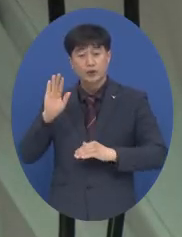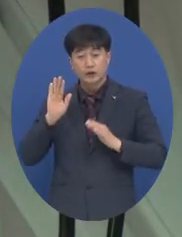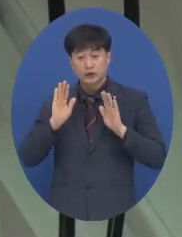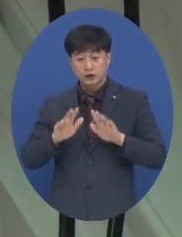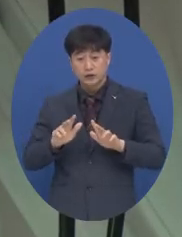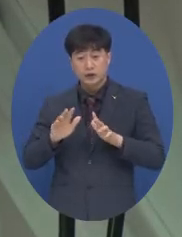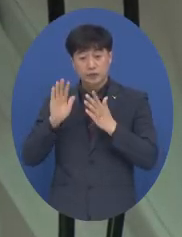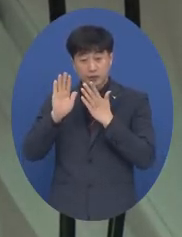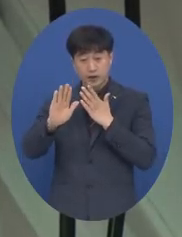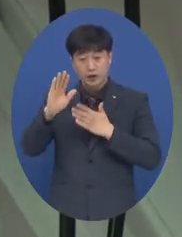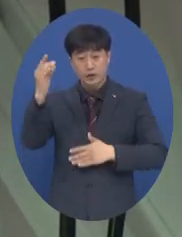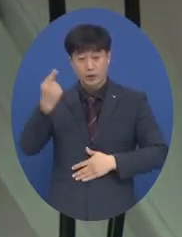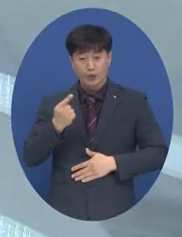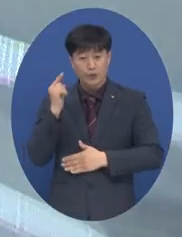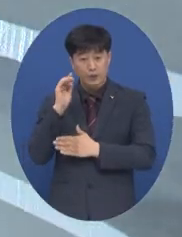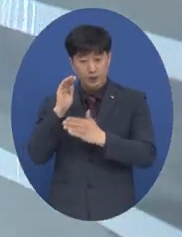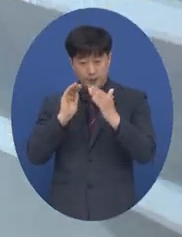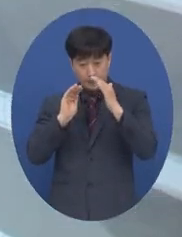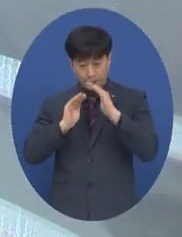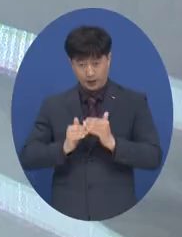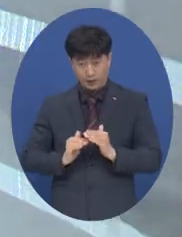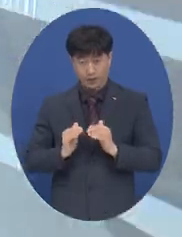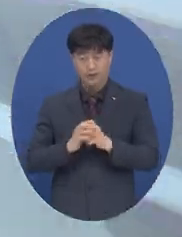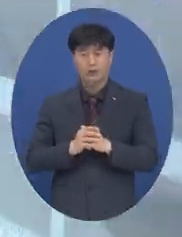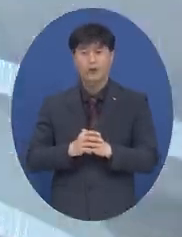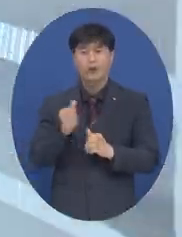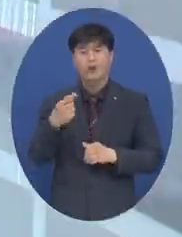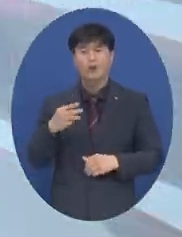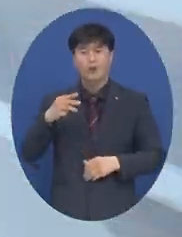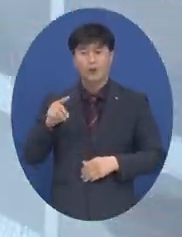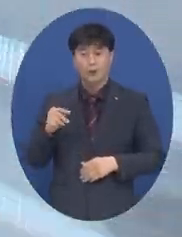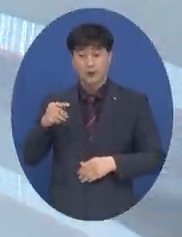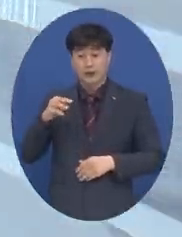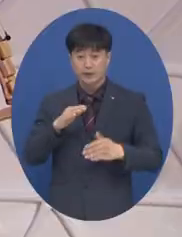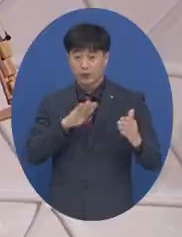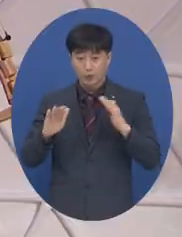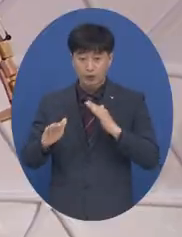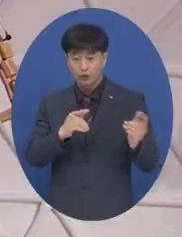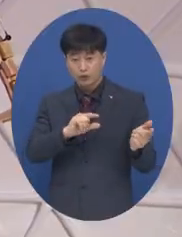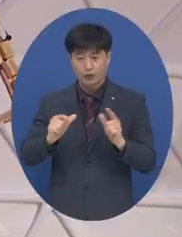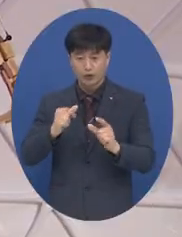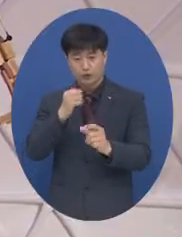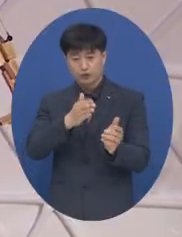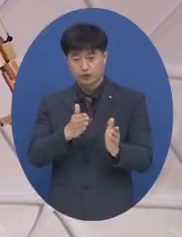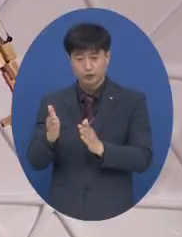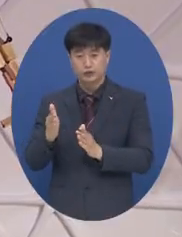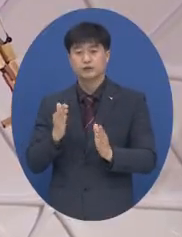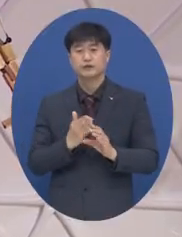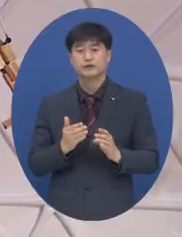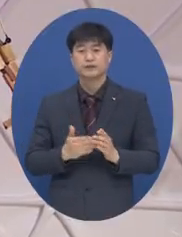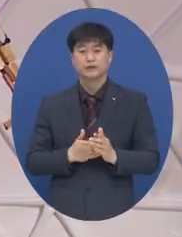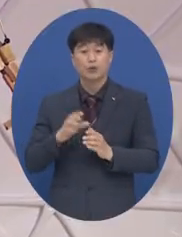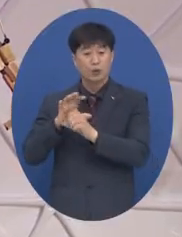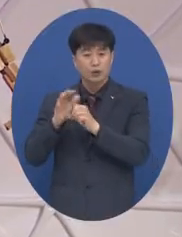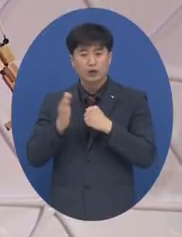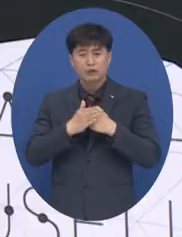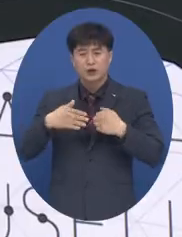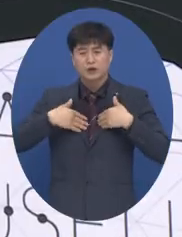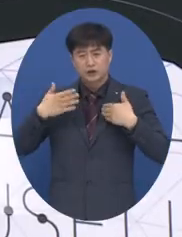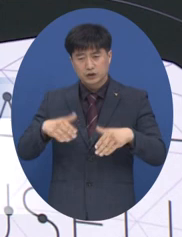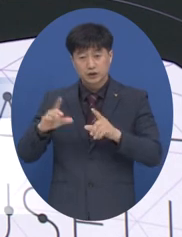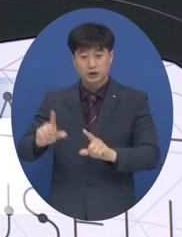cg 홀로그램과 미디어 아테 로버 키네틱 아트 등의 작품들로 구성됐습니다 코롤라 우치 친